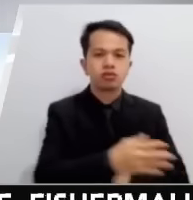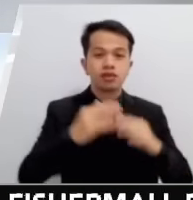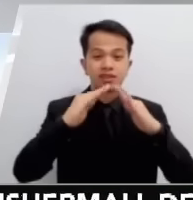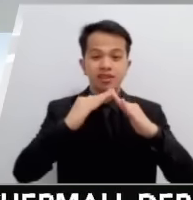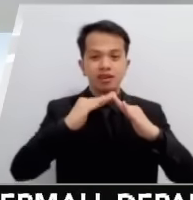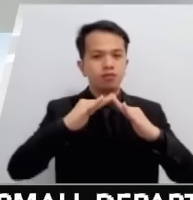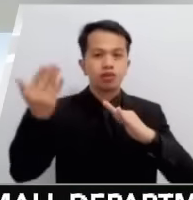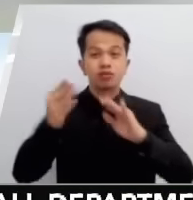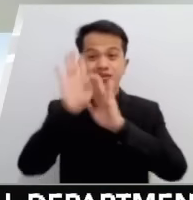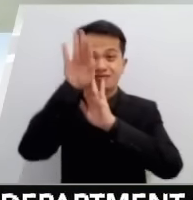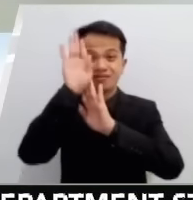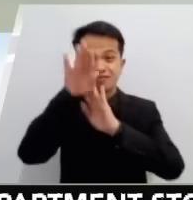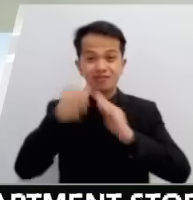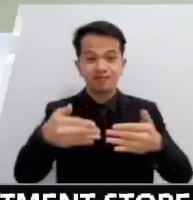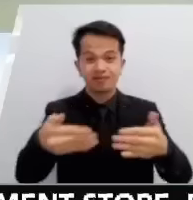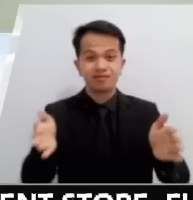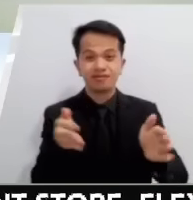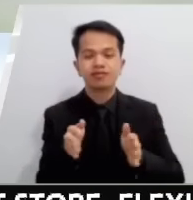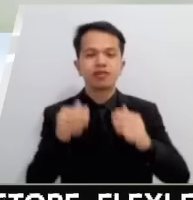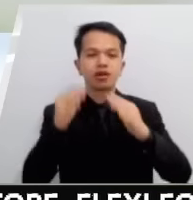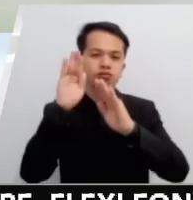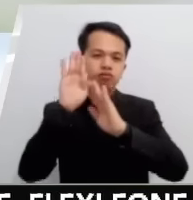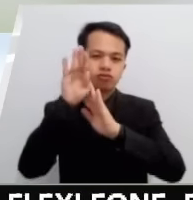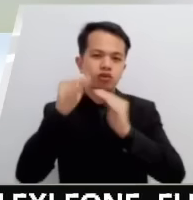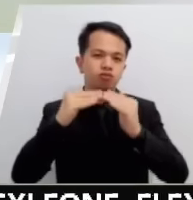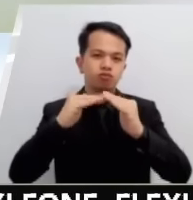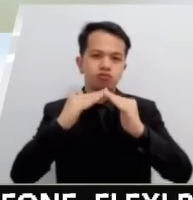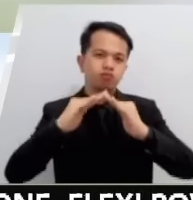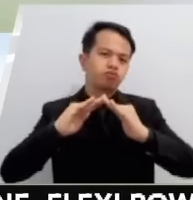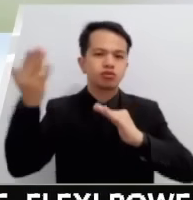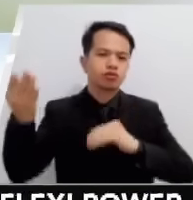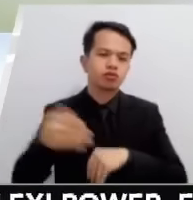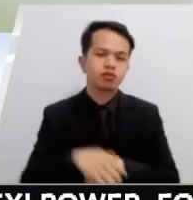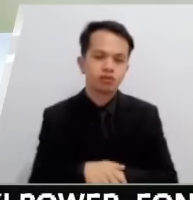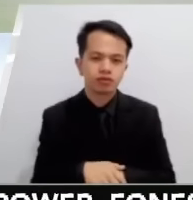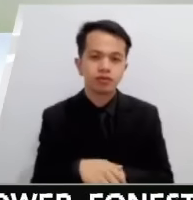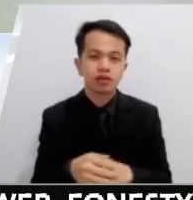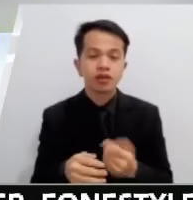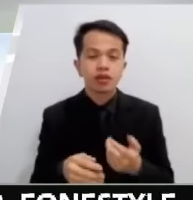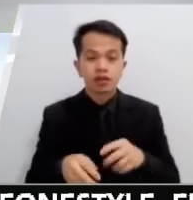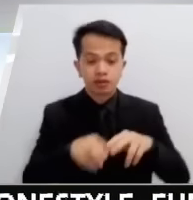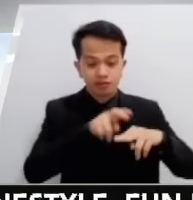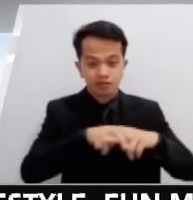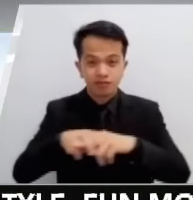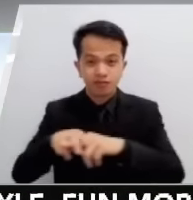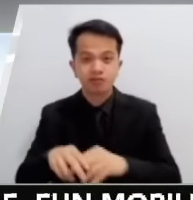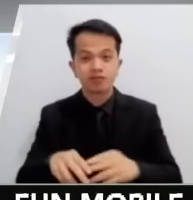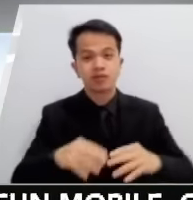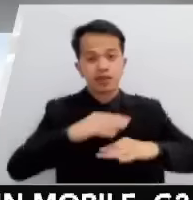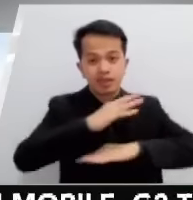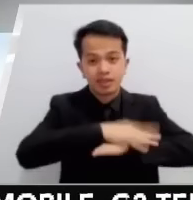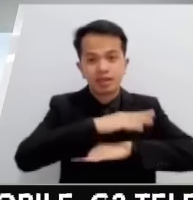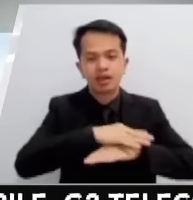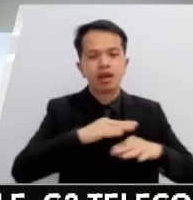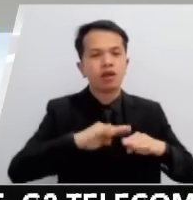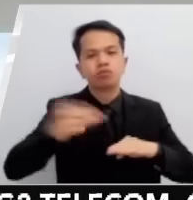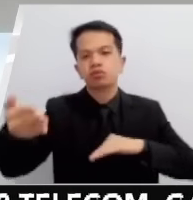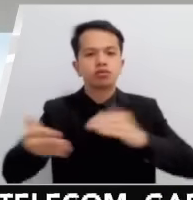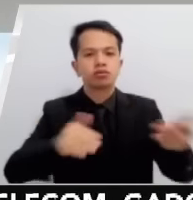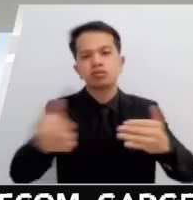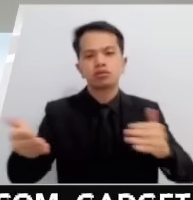kasiguran Central School itinumba rin ng hangin ang ilang upuan at lamesa ayon sa kasiguran mo Disaster Risk